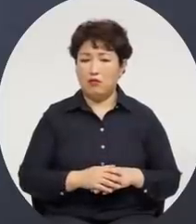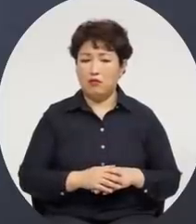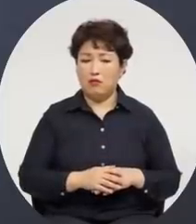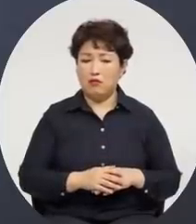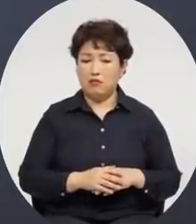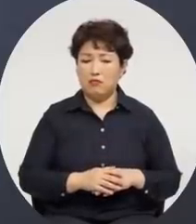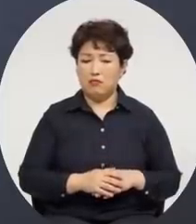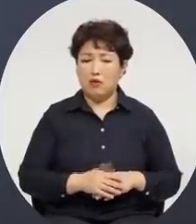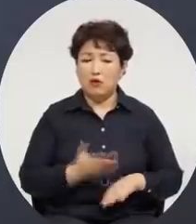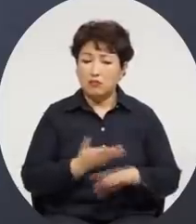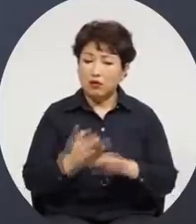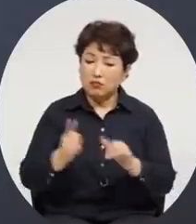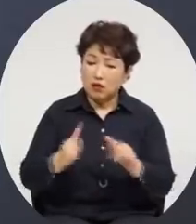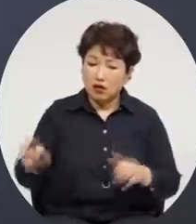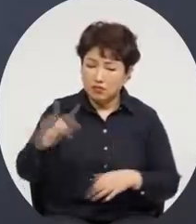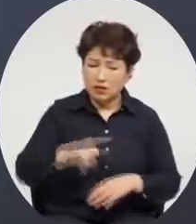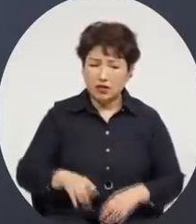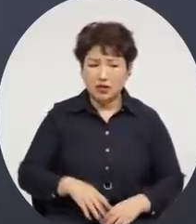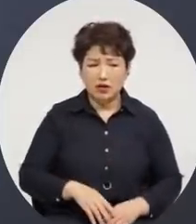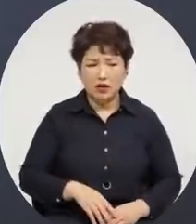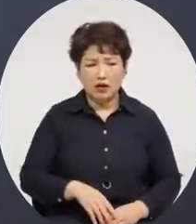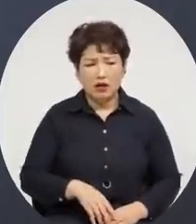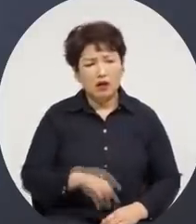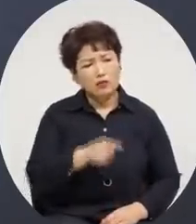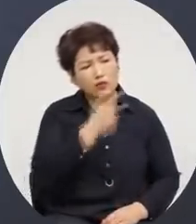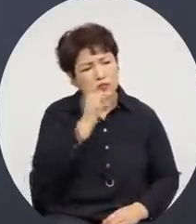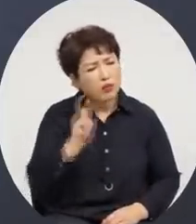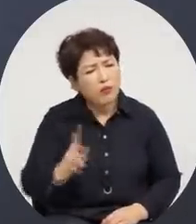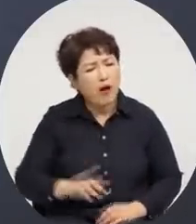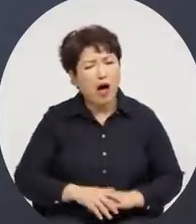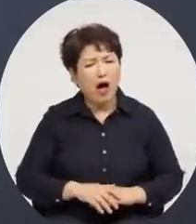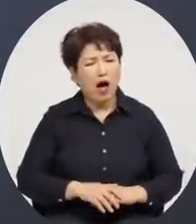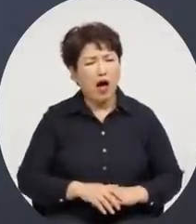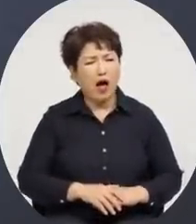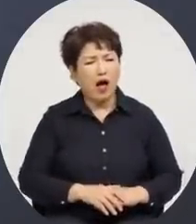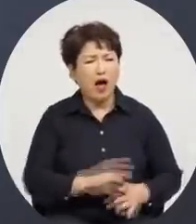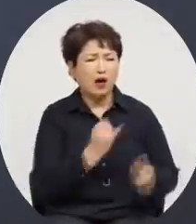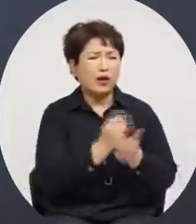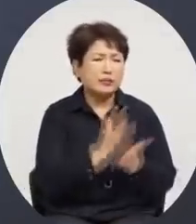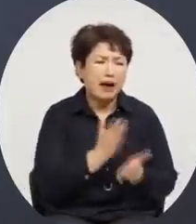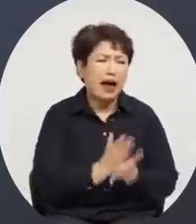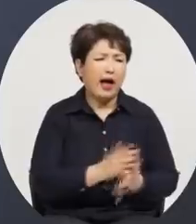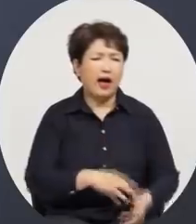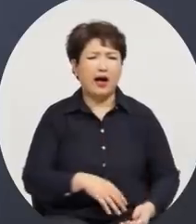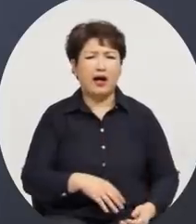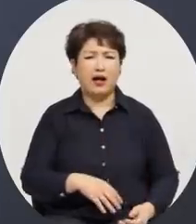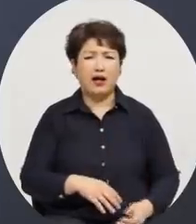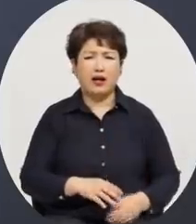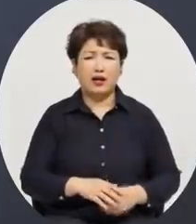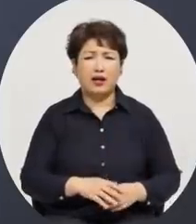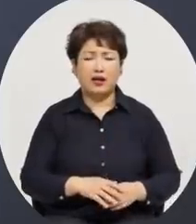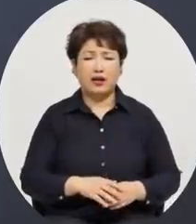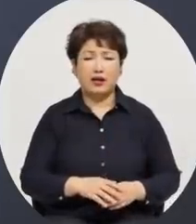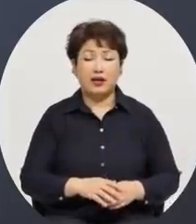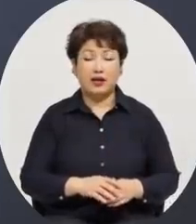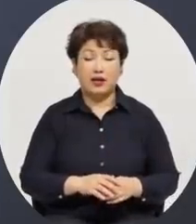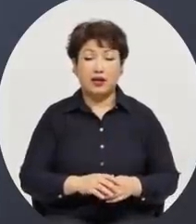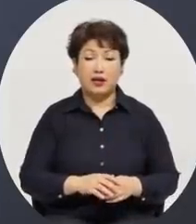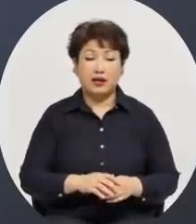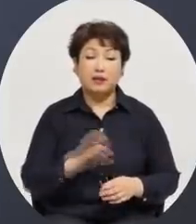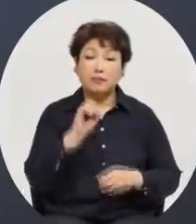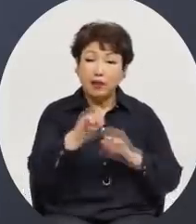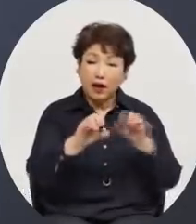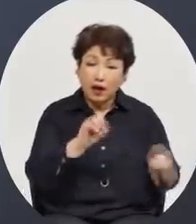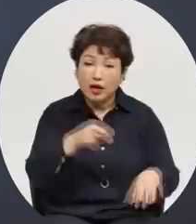버려버리고 뭐 남이 뭐 여자가 네가 뭐가 못나서 그러냐 가족들이 그런 얘기에 듣든지 말든지 이 남자와 같이 살려면